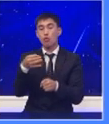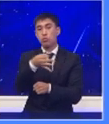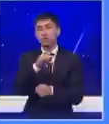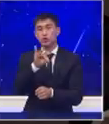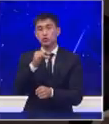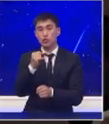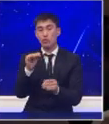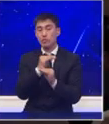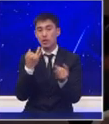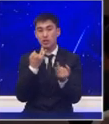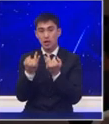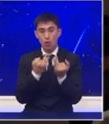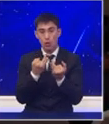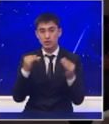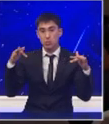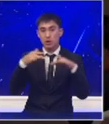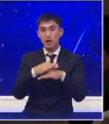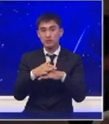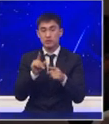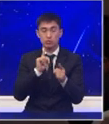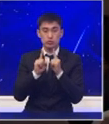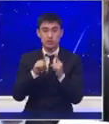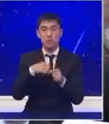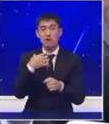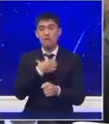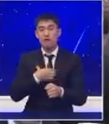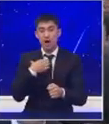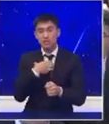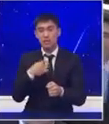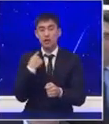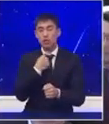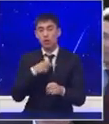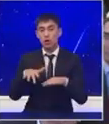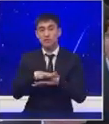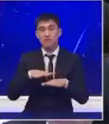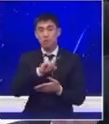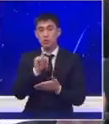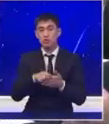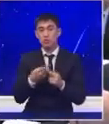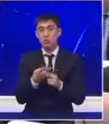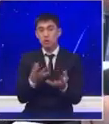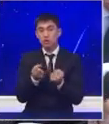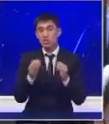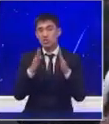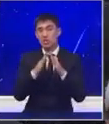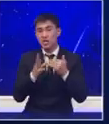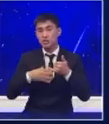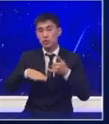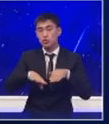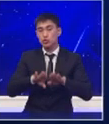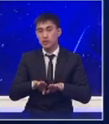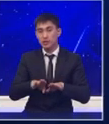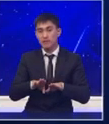ЖТСУ. В формате открытого диалога собравшиеся обсуждали самые важные для талдыкурганцев вопросы. Это получение жилья и земельных